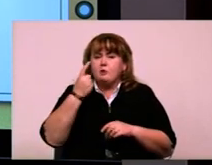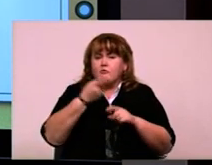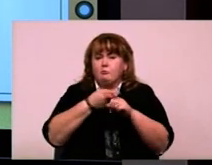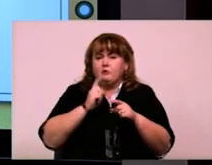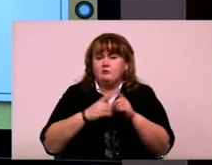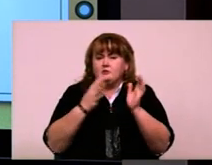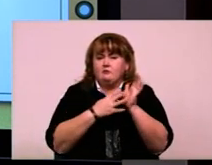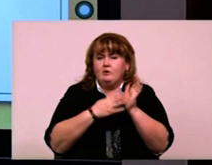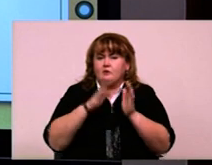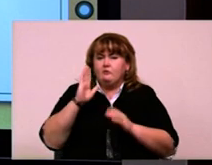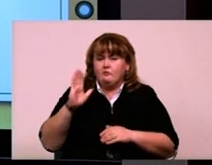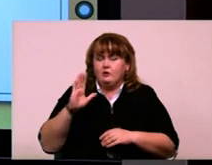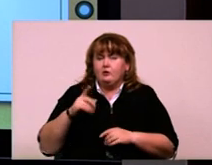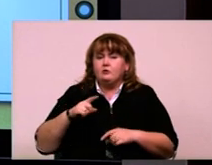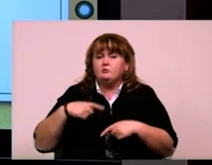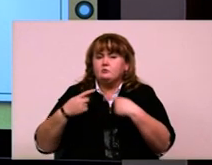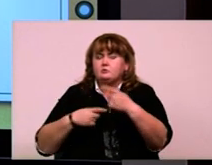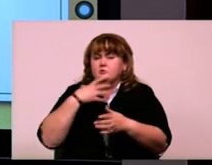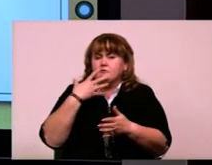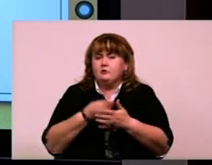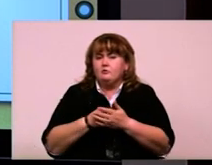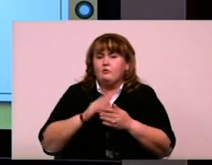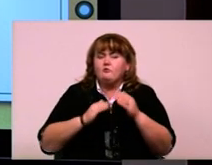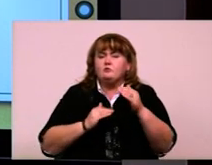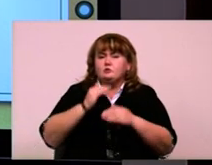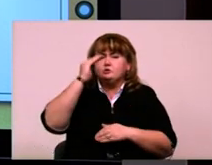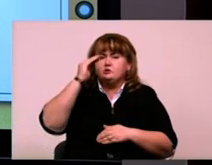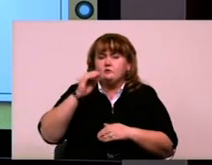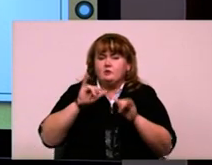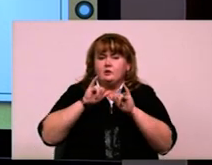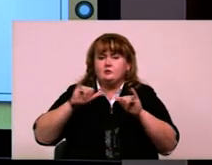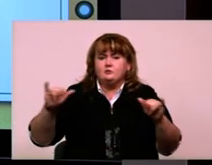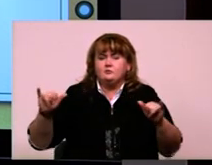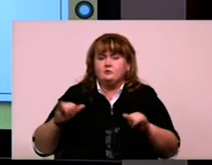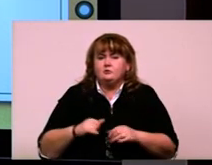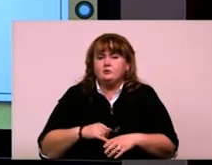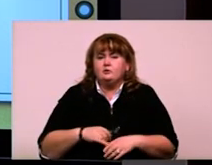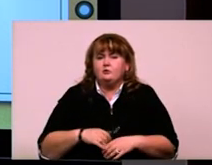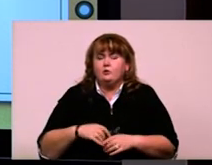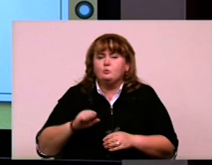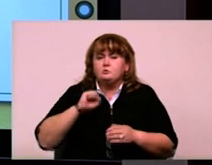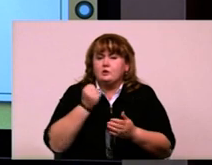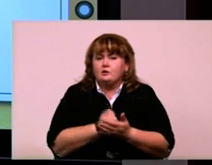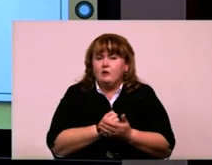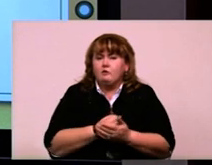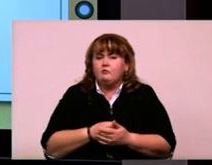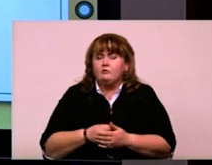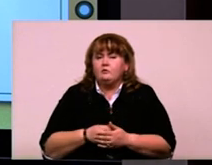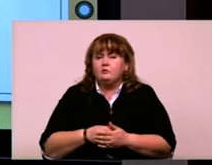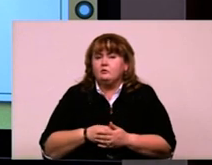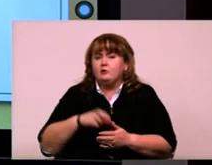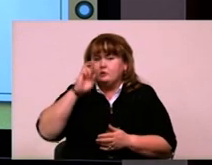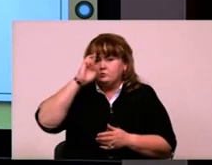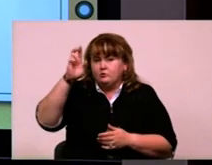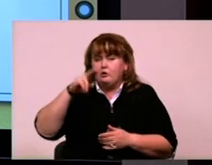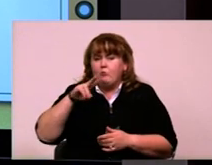половине IX века достигает своего наивысшего развития. Устанавливает именно